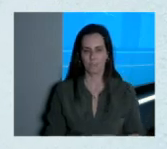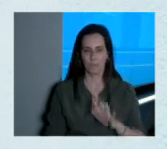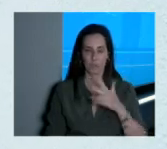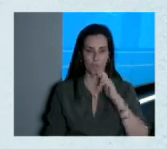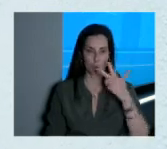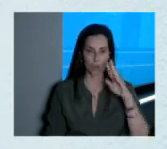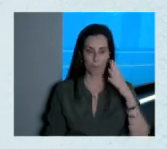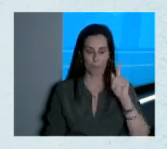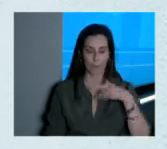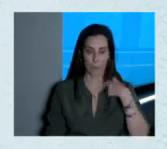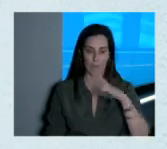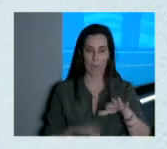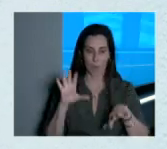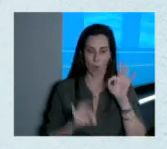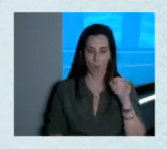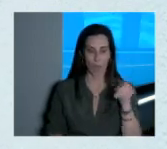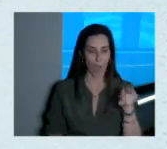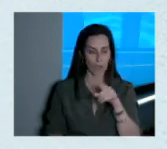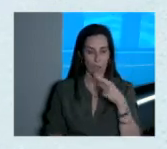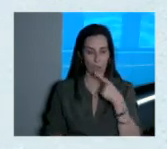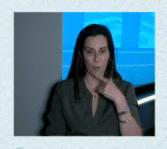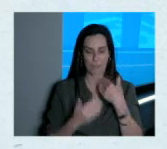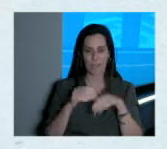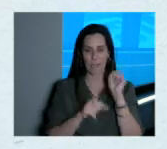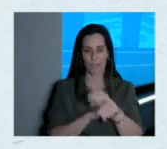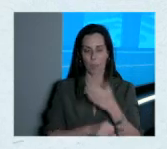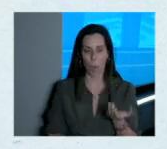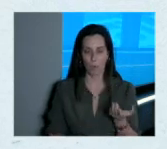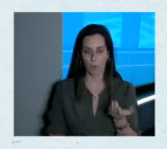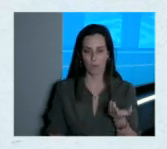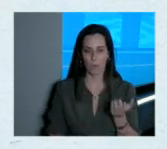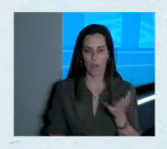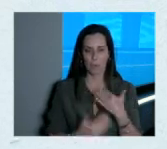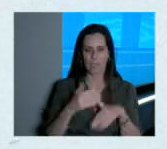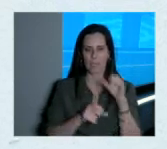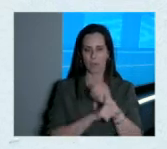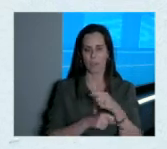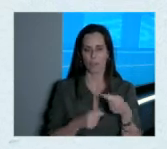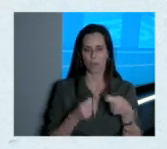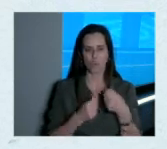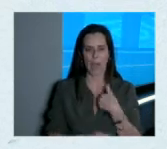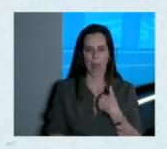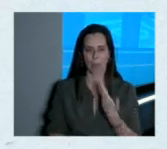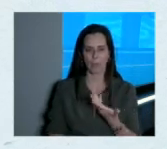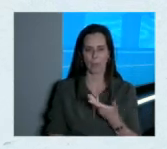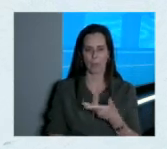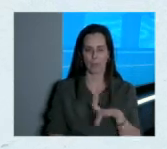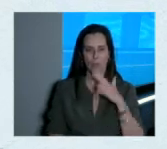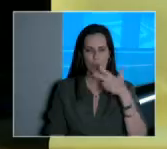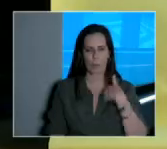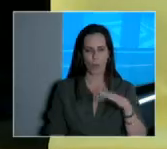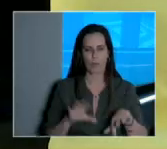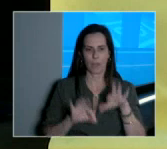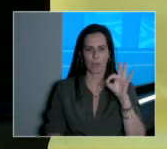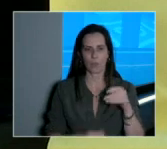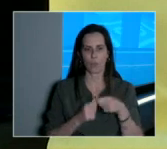בערך אצטרך להצביע גם. אתם כאן מדברים על פסקת הידברות, אז איך פסקת ההידברות נוגעת לי, לנו, שהולכים להצביע עוד 3 שנים?